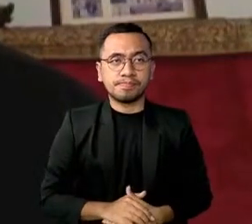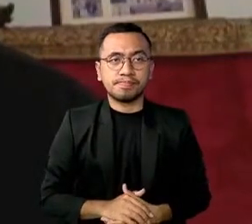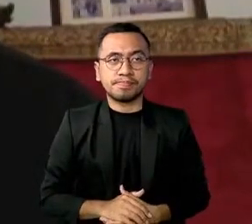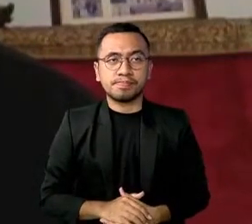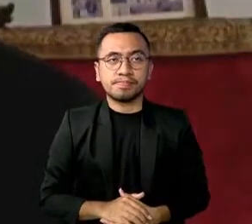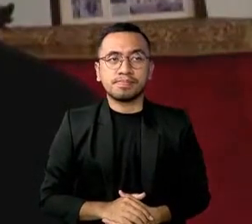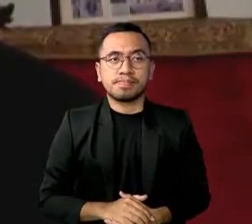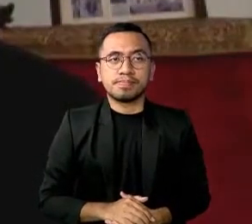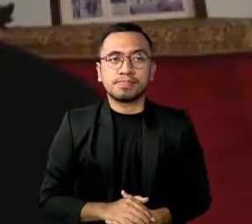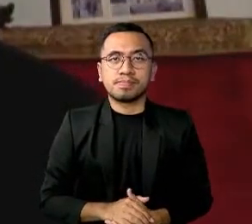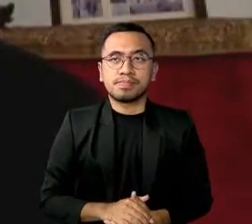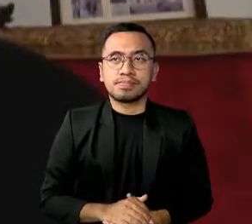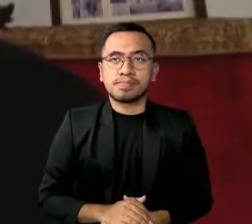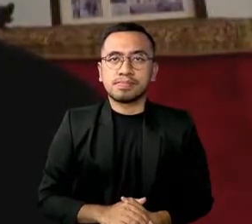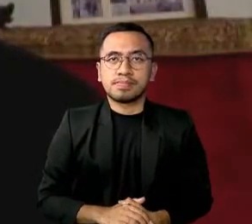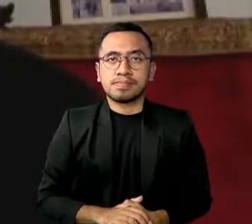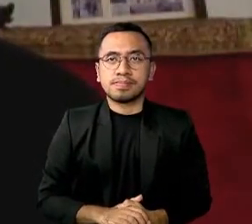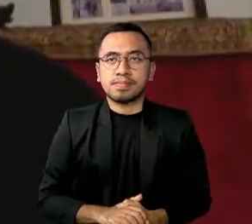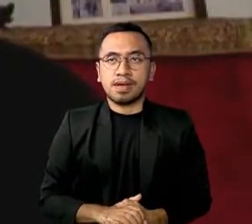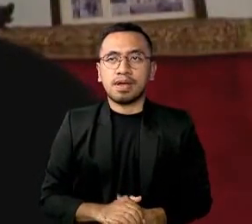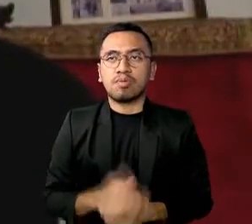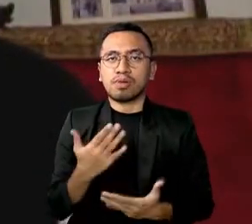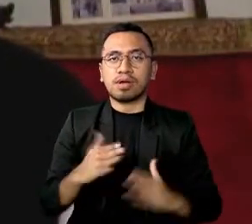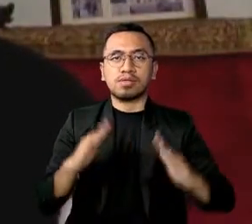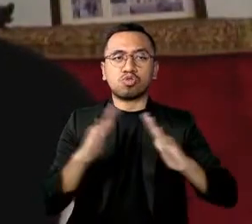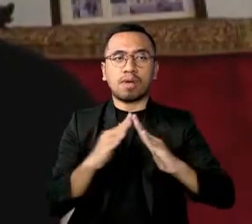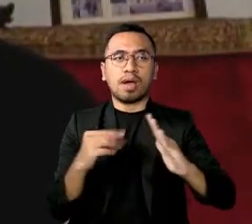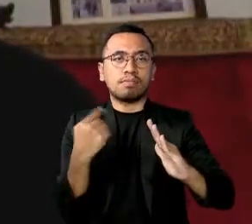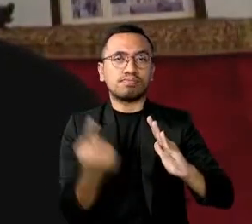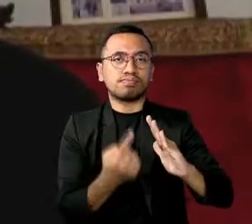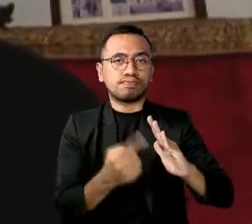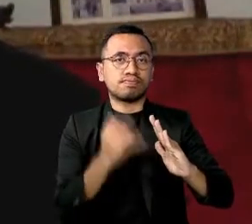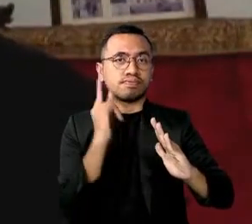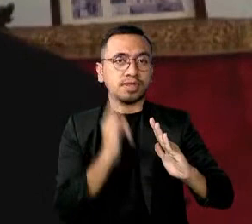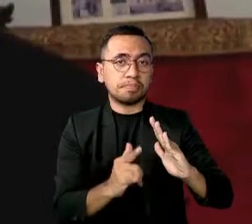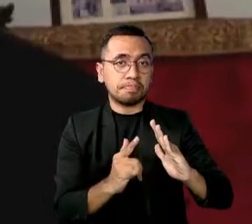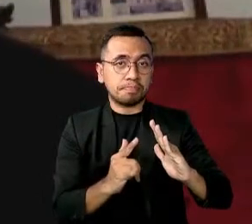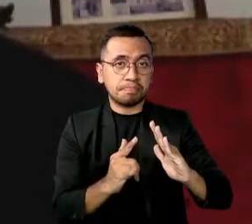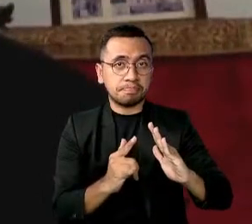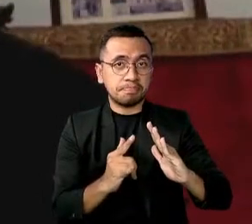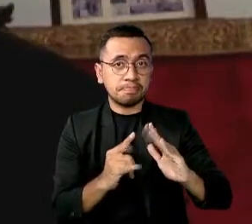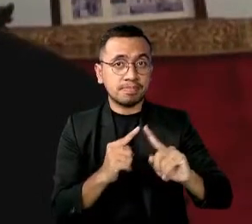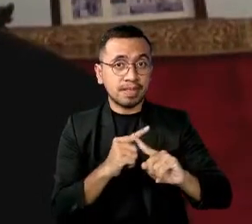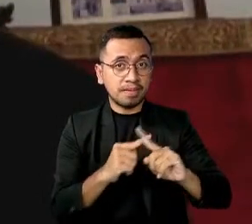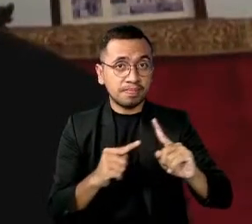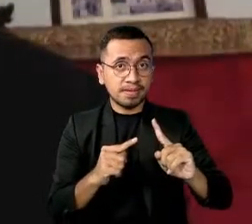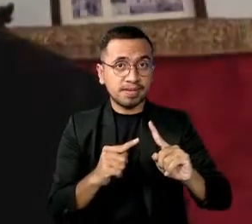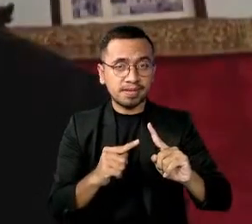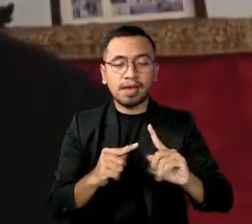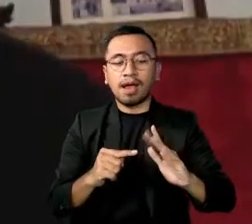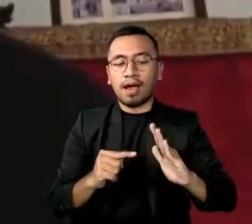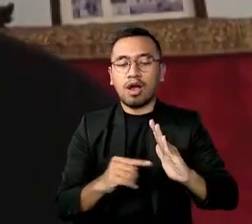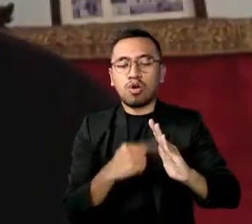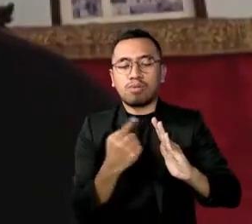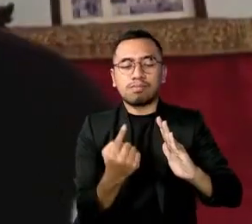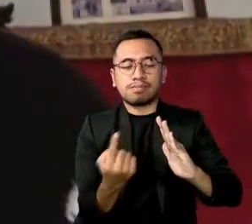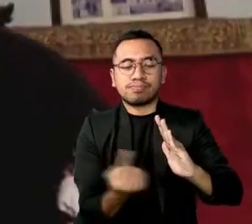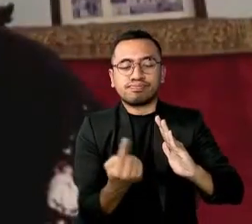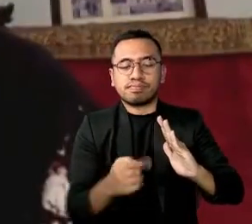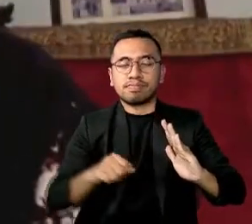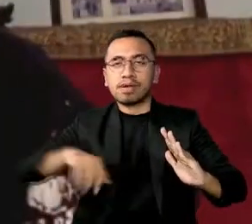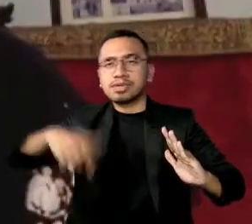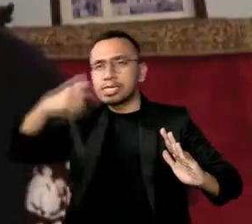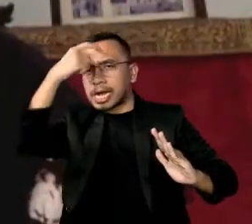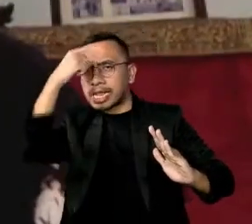tangga kendatipun rumah tangga itu dia muka bergerak selama dua hari tapi proses penularan penyakit ada di rumah tangga naik